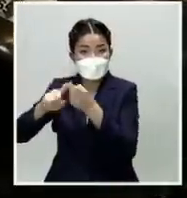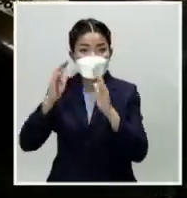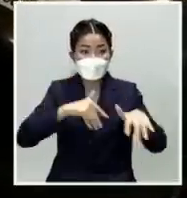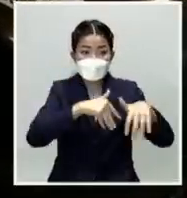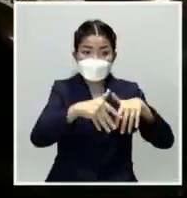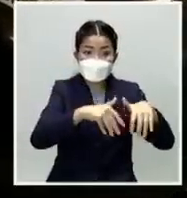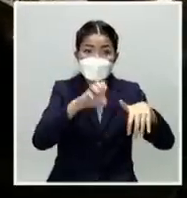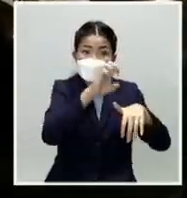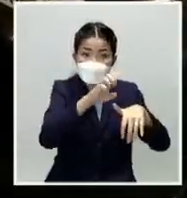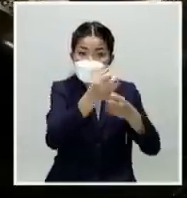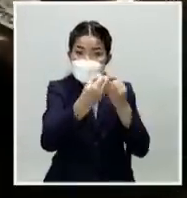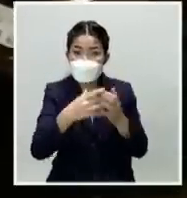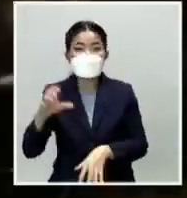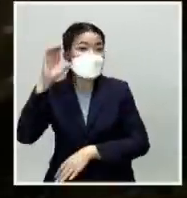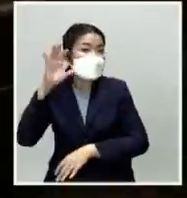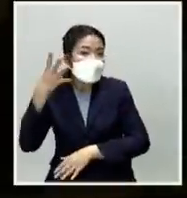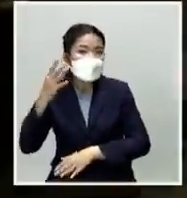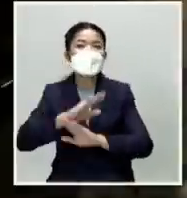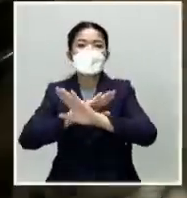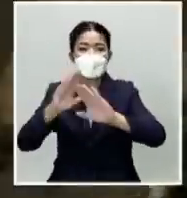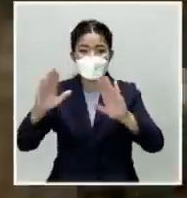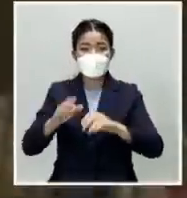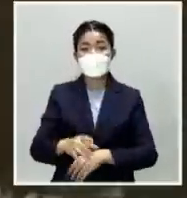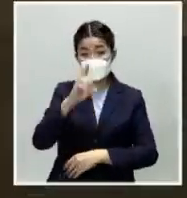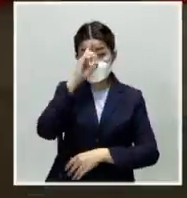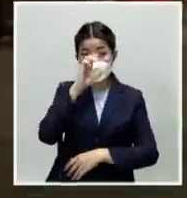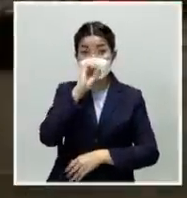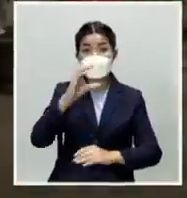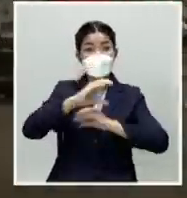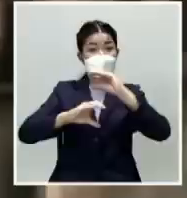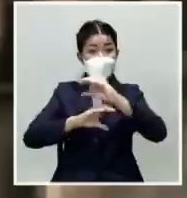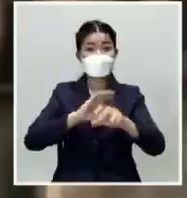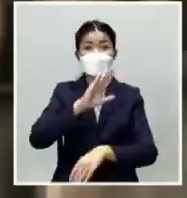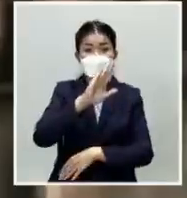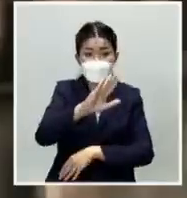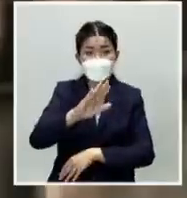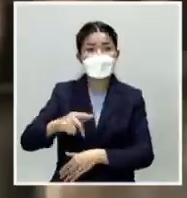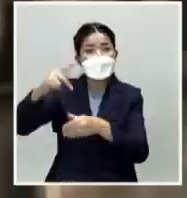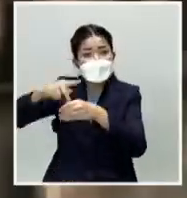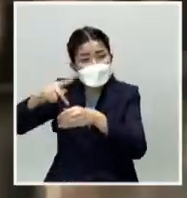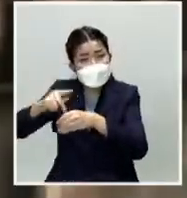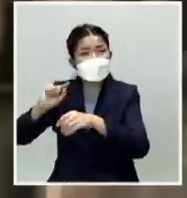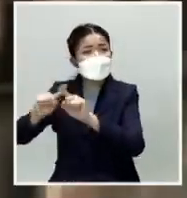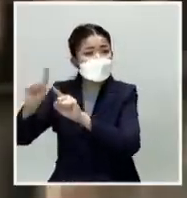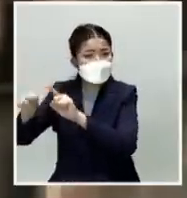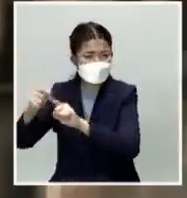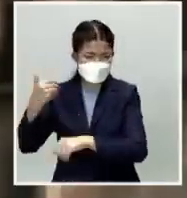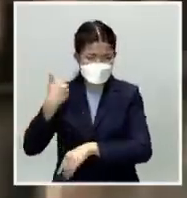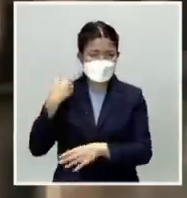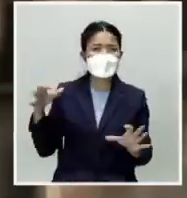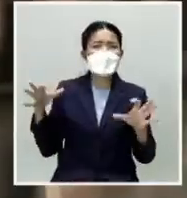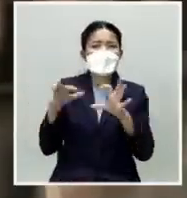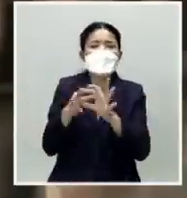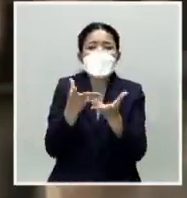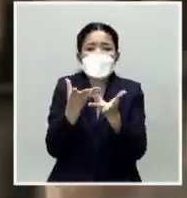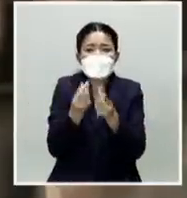าคมโลกค่ะแม้ว่าเยอรมนีจะยืนยันว่าโครงการนี้เป็นเรื่องของพลังงานล้วนๆแต่หลายฝ่ายเชื่อว่ามีประเด็นด้านภูมิรัฐศาสตร์เ